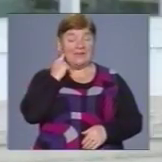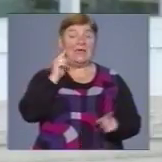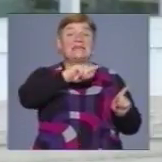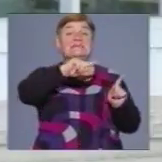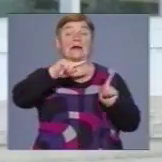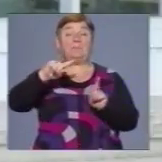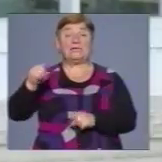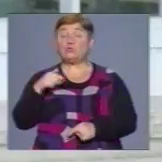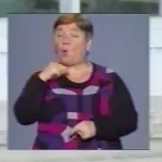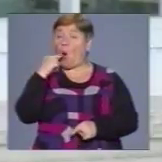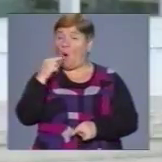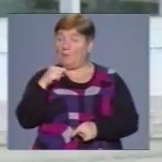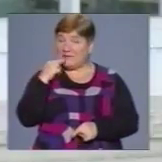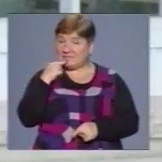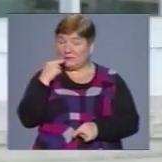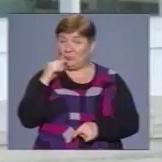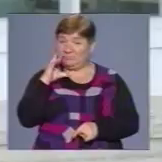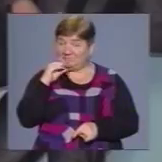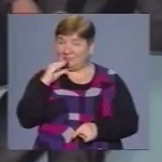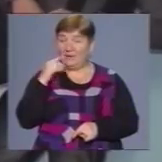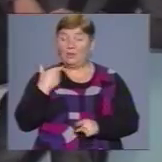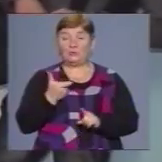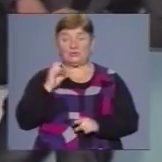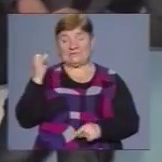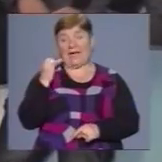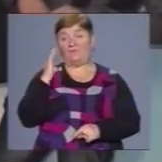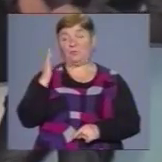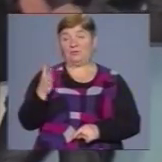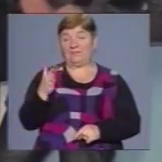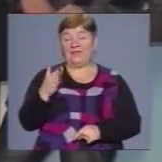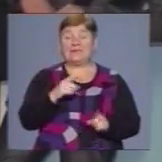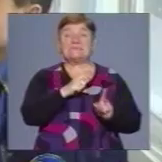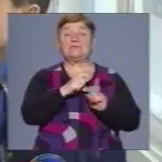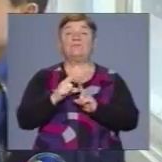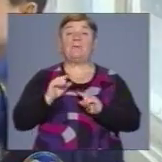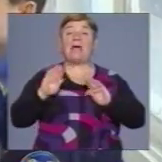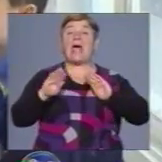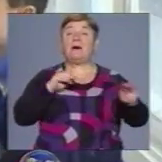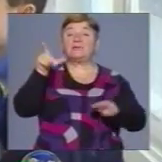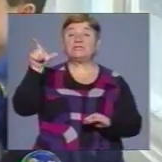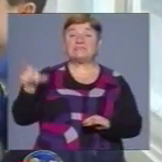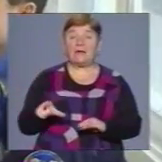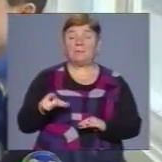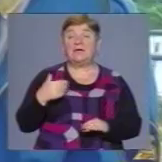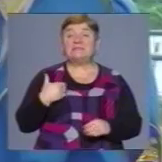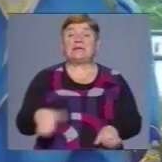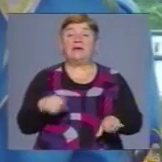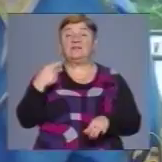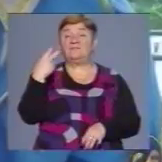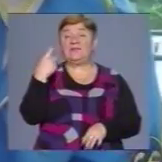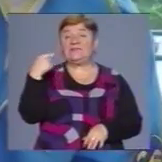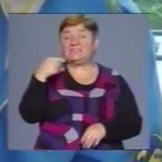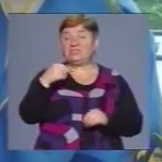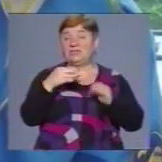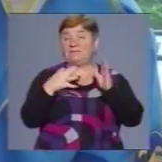закарпатську бесіду, то теж, я думаю, глядачеві буде цікаво. Вихід фільму, за словами режисера Олександра Недбаєва, заплановано у